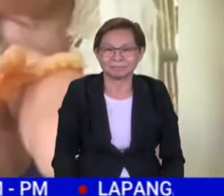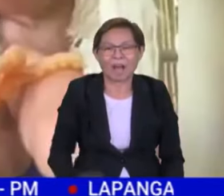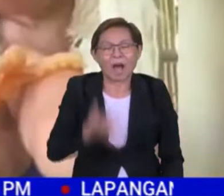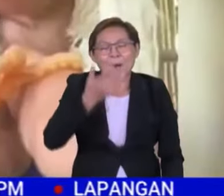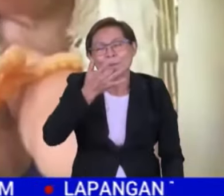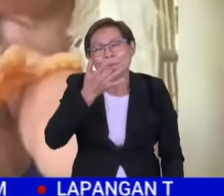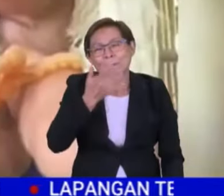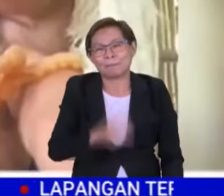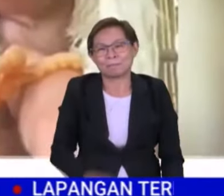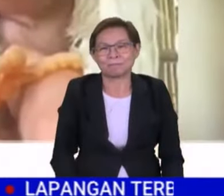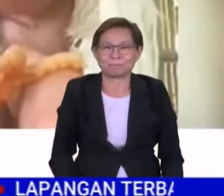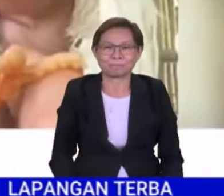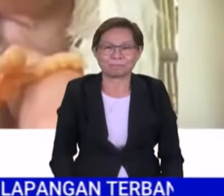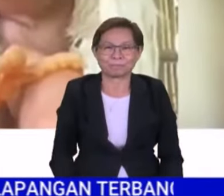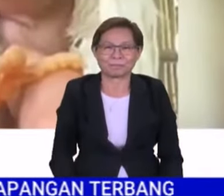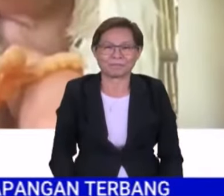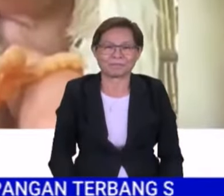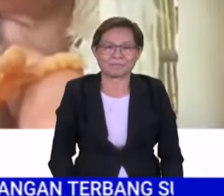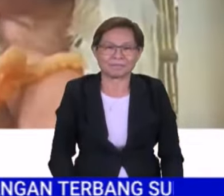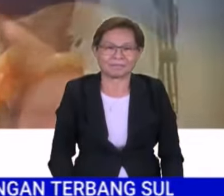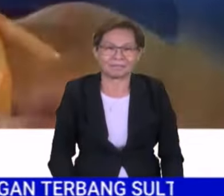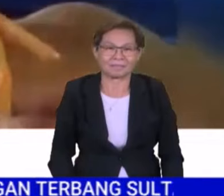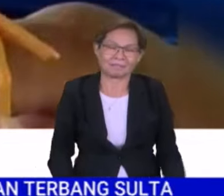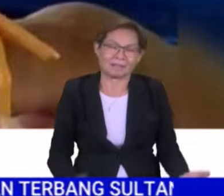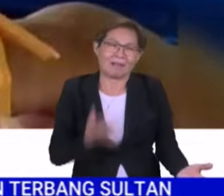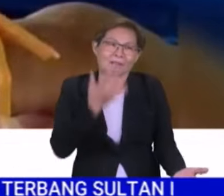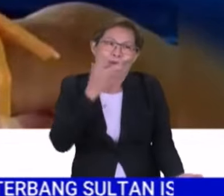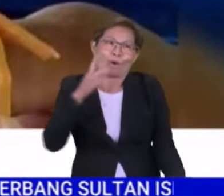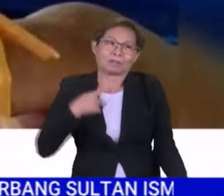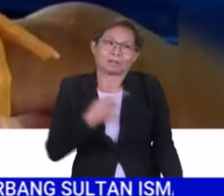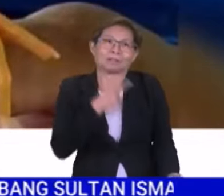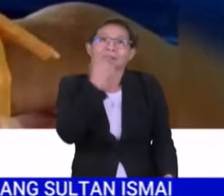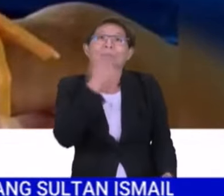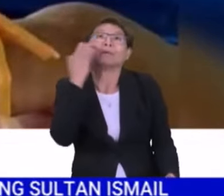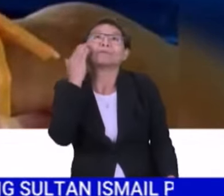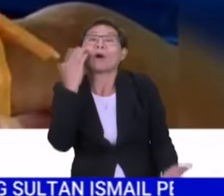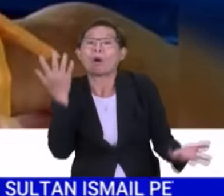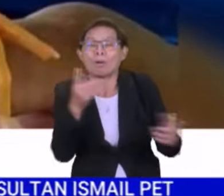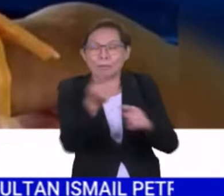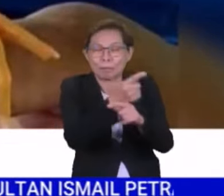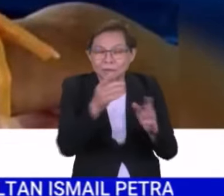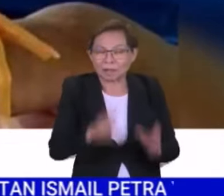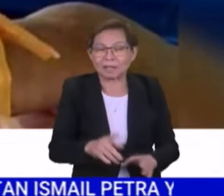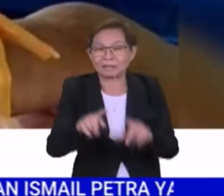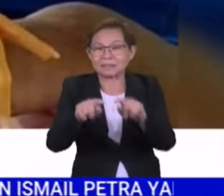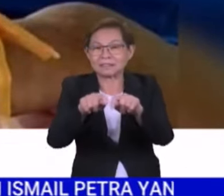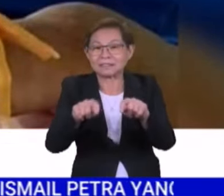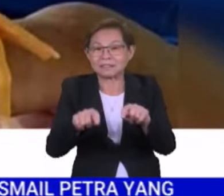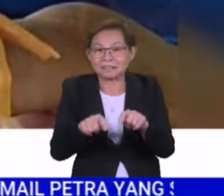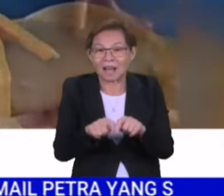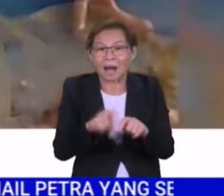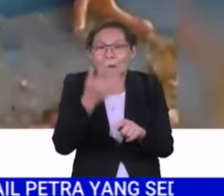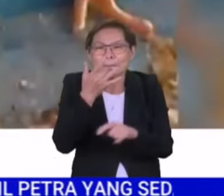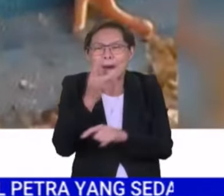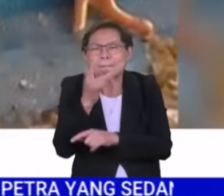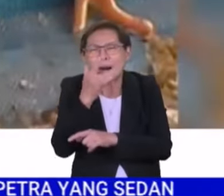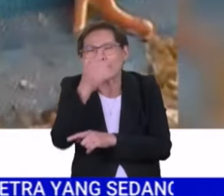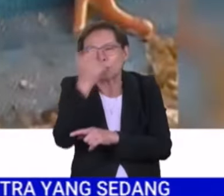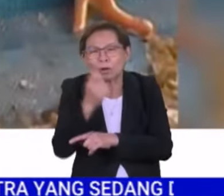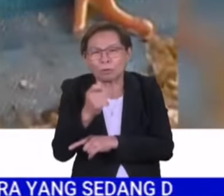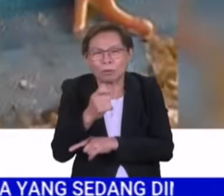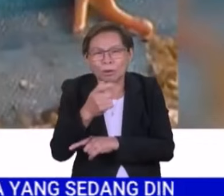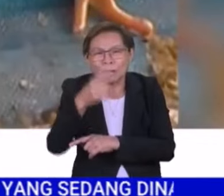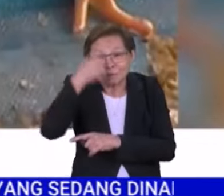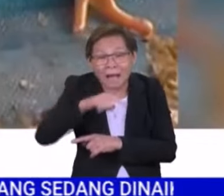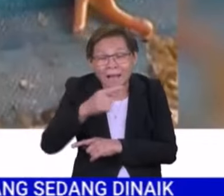Tuah ayam nampak di kaki, tuah manusia siapa yang tahu. Seorang peternak di wilayah Nong Khai dikatakan bertuah setelah